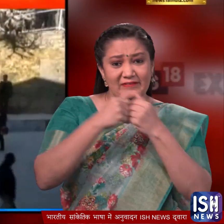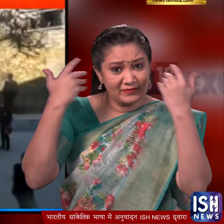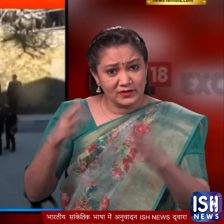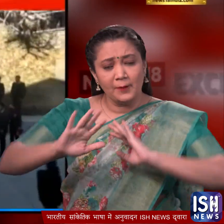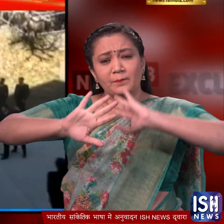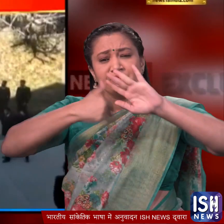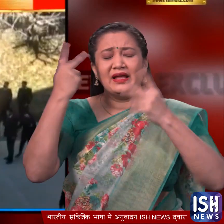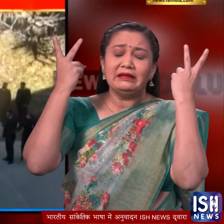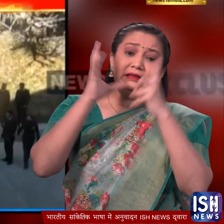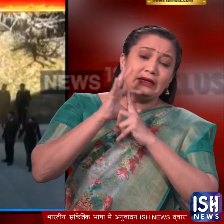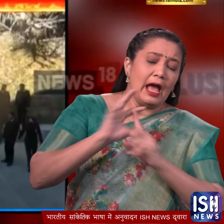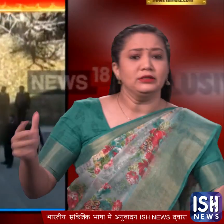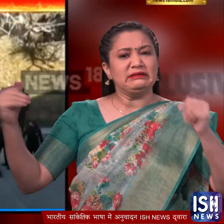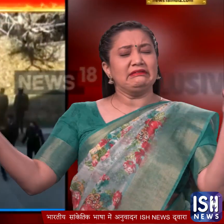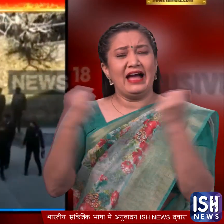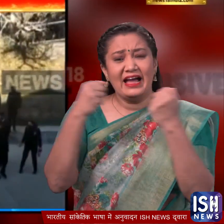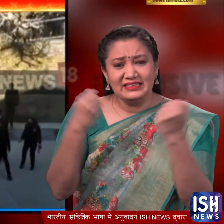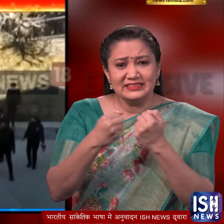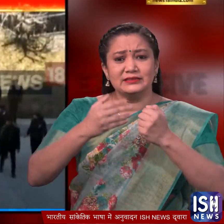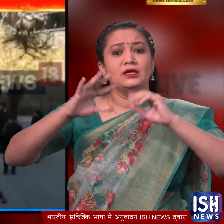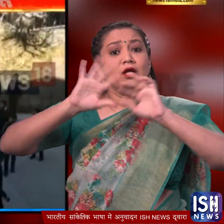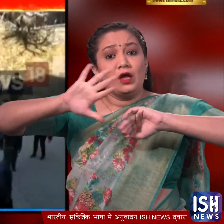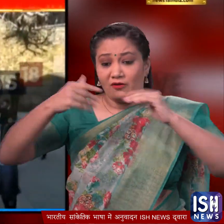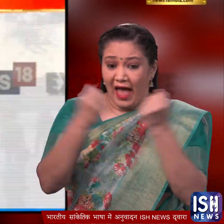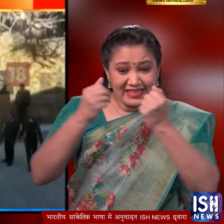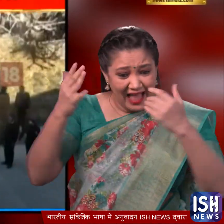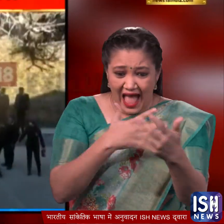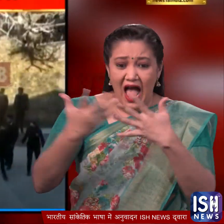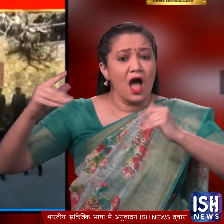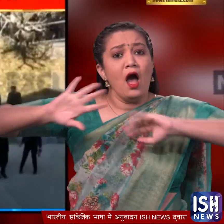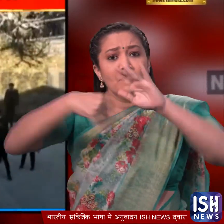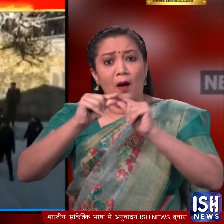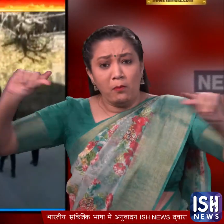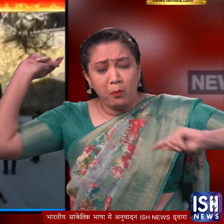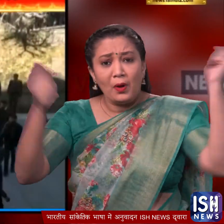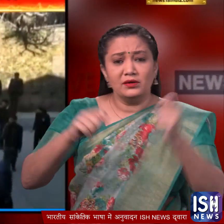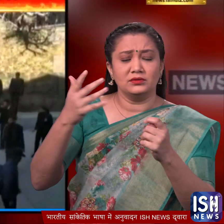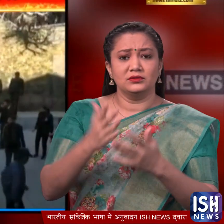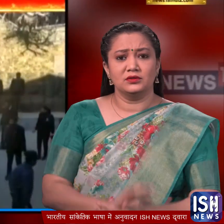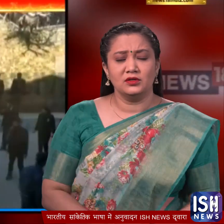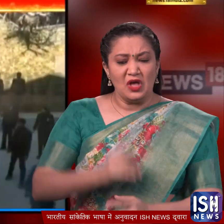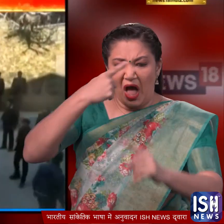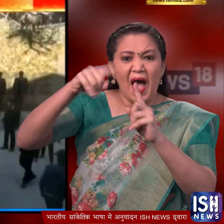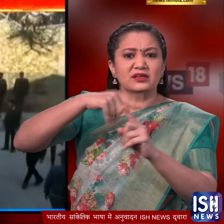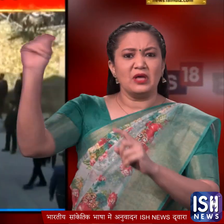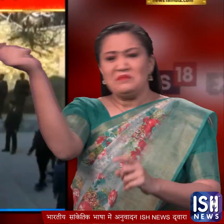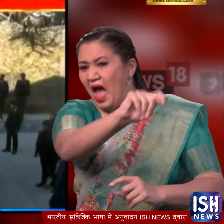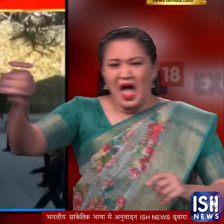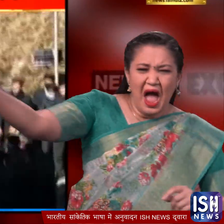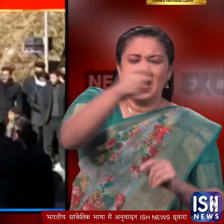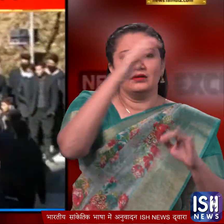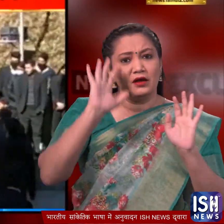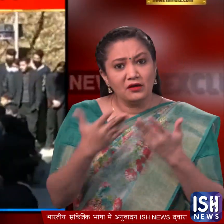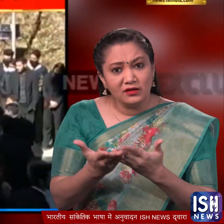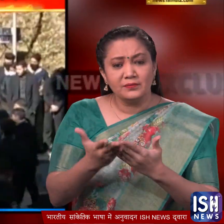जिसके बाद वहां जबरदस्त मारपीट मच गई। हाथापाई से नौबत हथियारों तक आ गई। वहां से आए एक वीडियो में एक लड़का हाथ में धारदार हथियार लहराता दिखाई